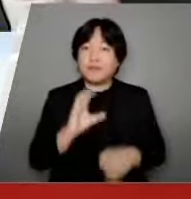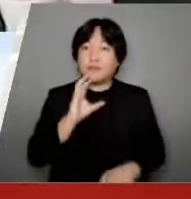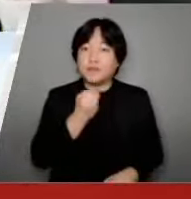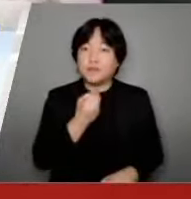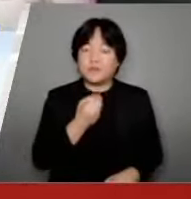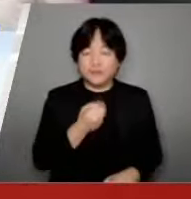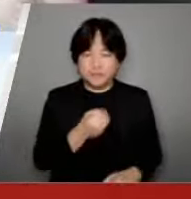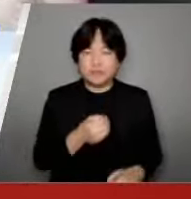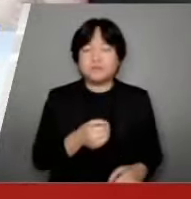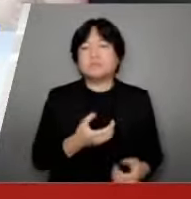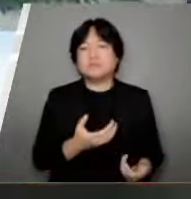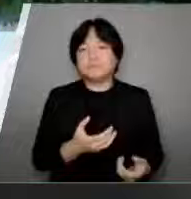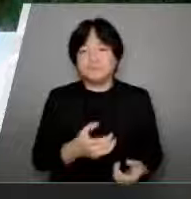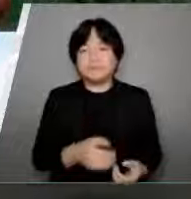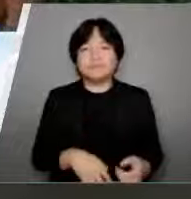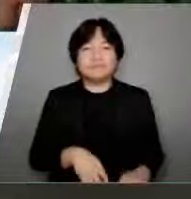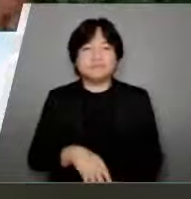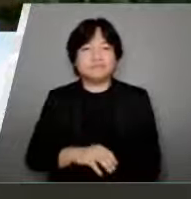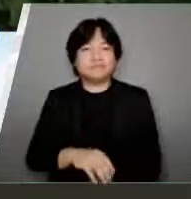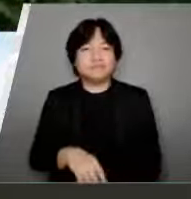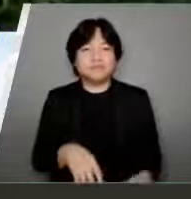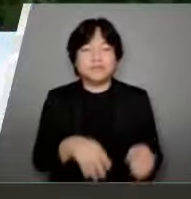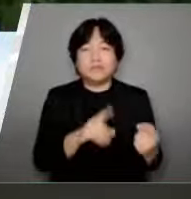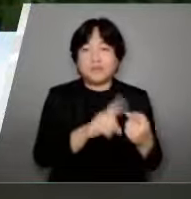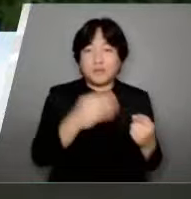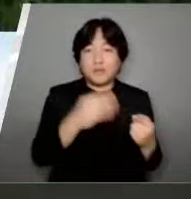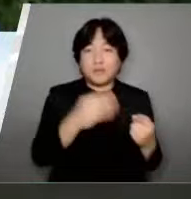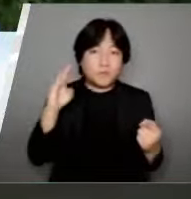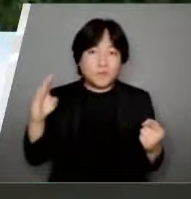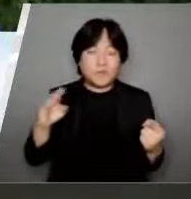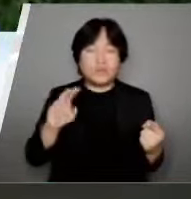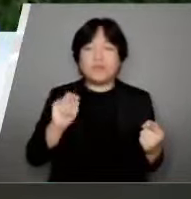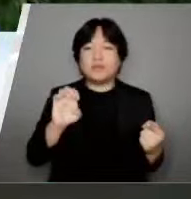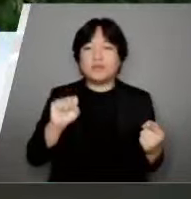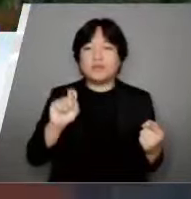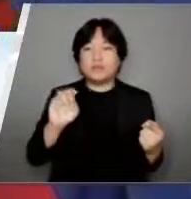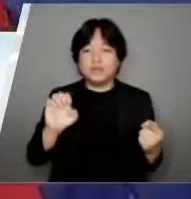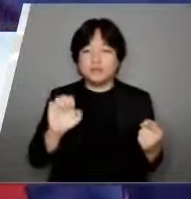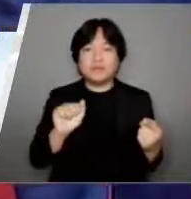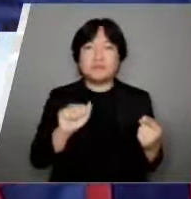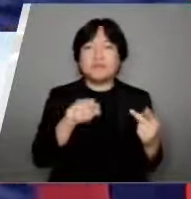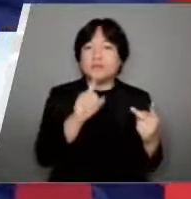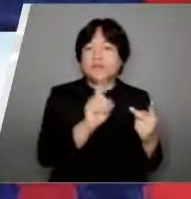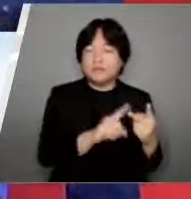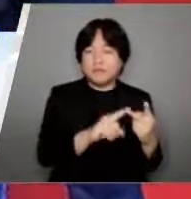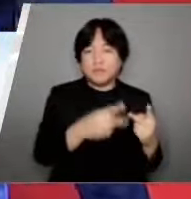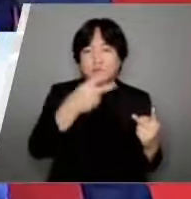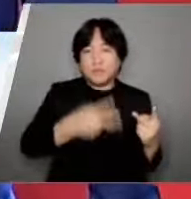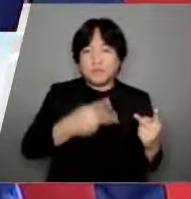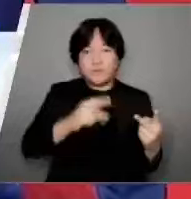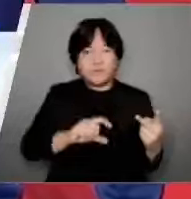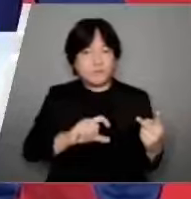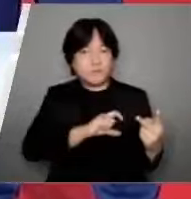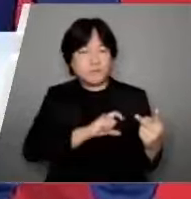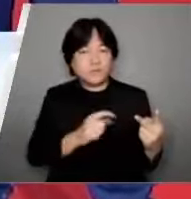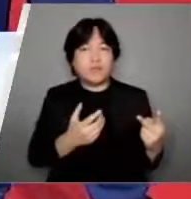Ira Villegas na nag-uwi ng bronze. At huli ang double gold medalist si Carlos Yulo.